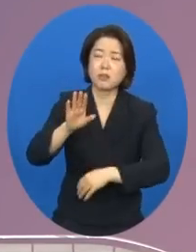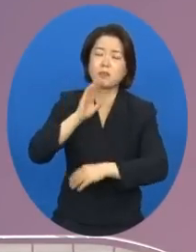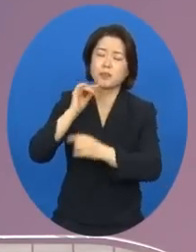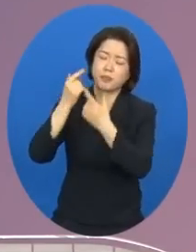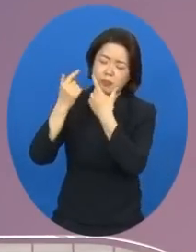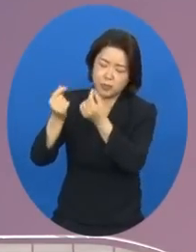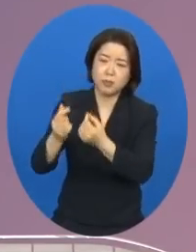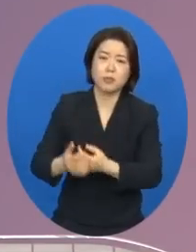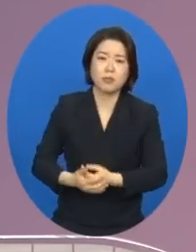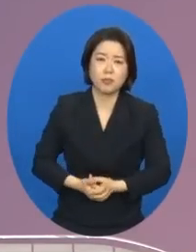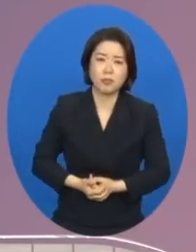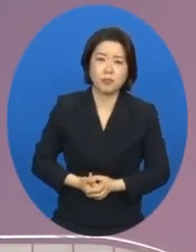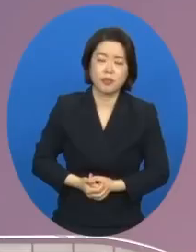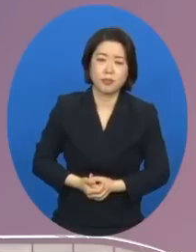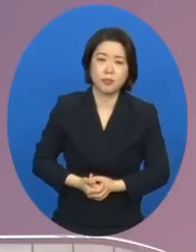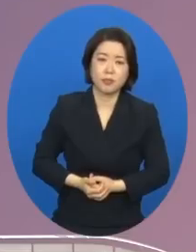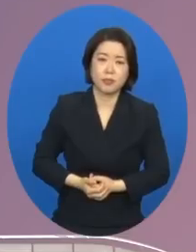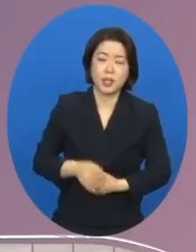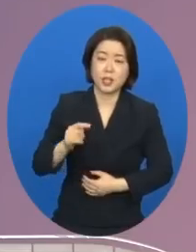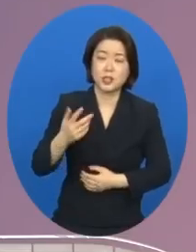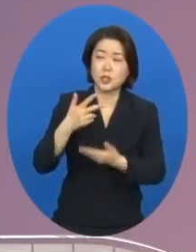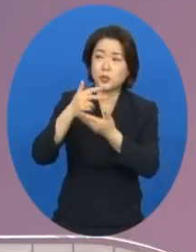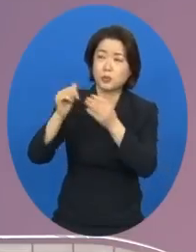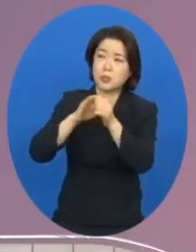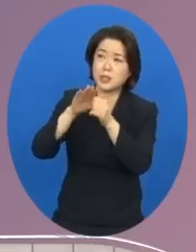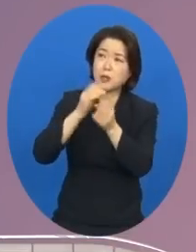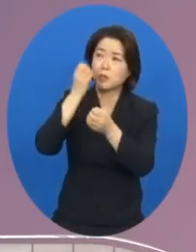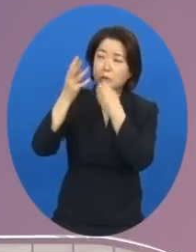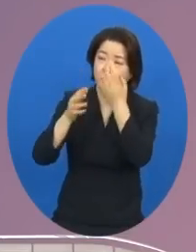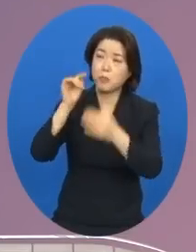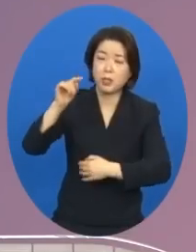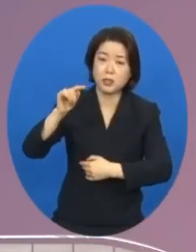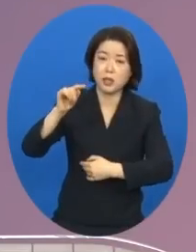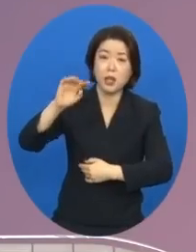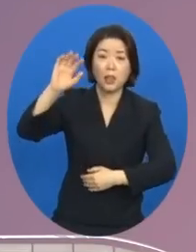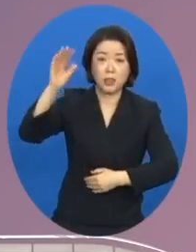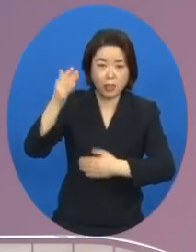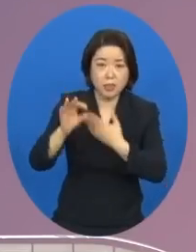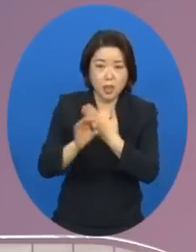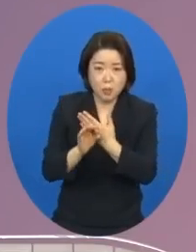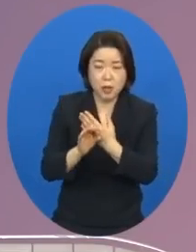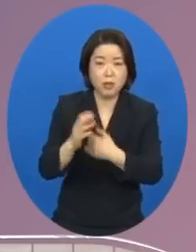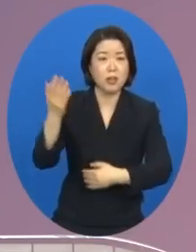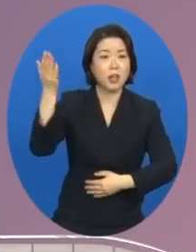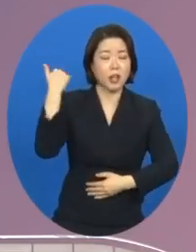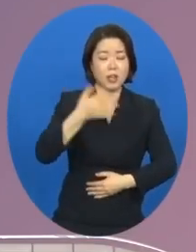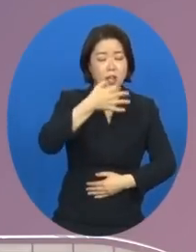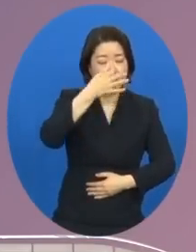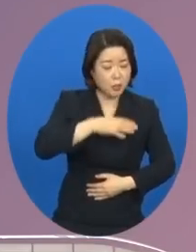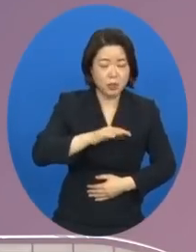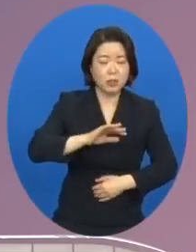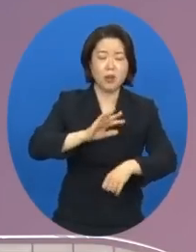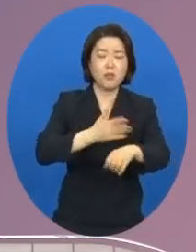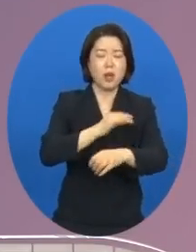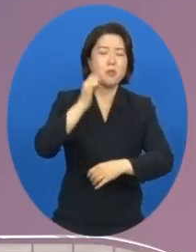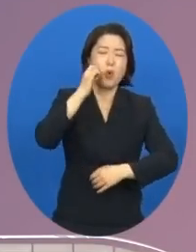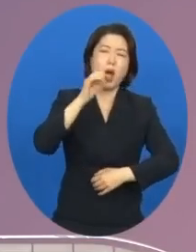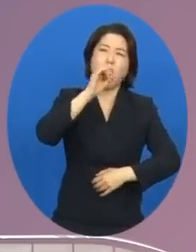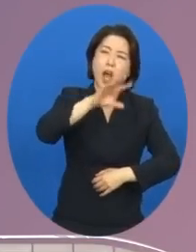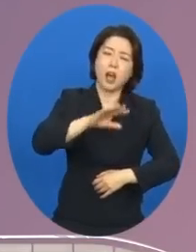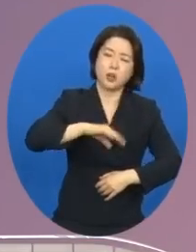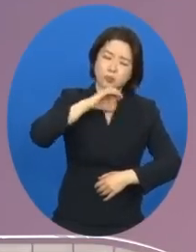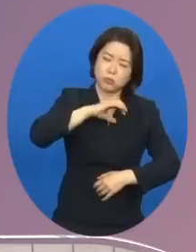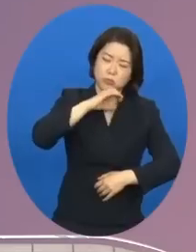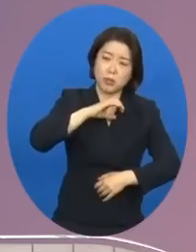거죠. 그런데 그 주님의 사랑합니다라는 고백이 나오면 그동안에 힘들다, 못하겠다, 안 되겠다 하던 것이